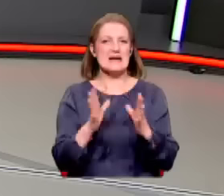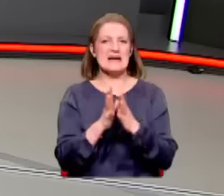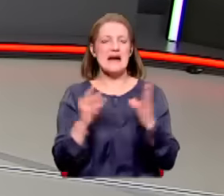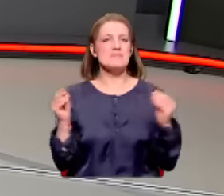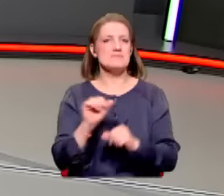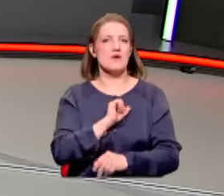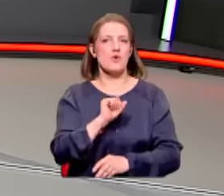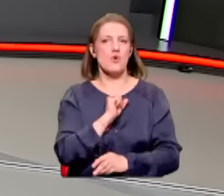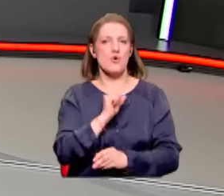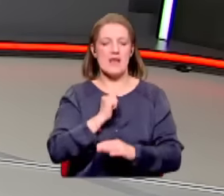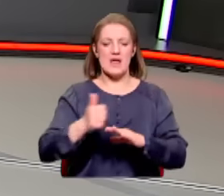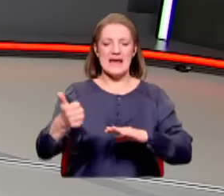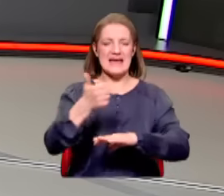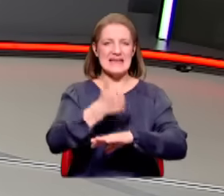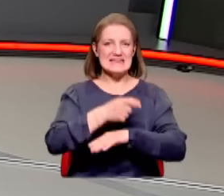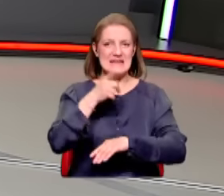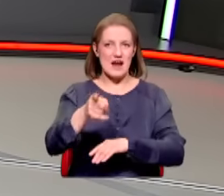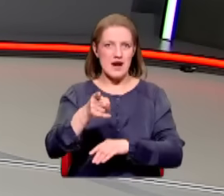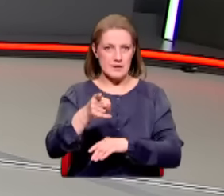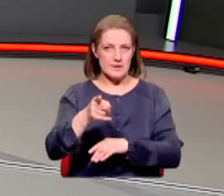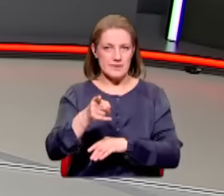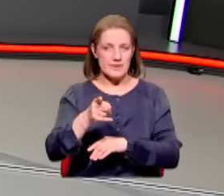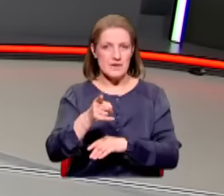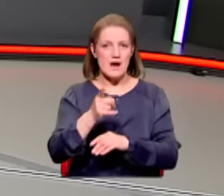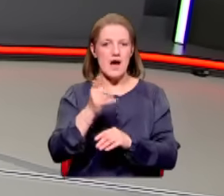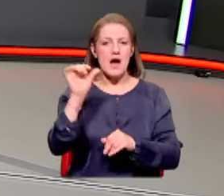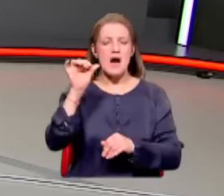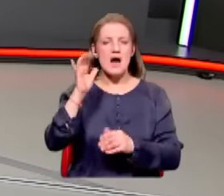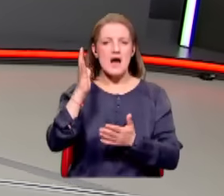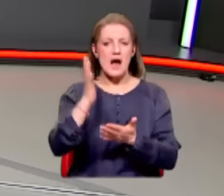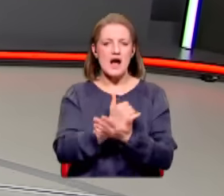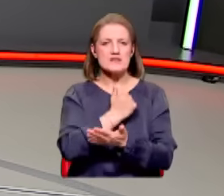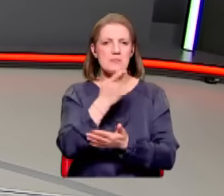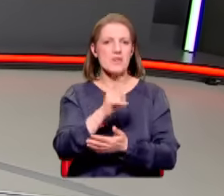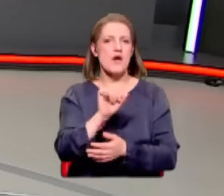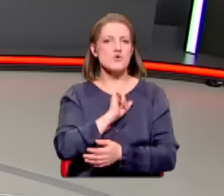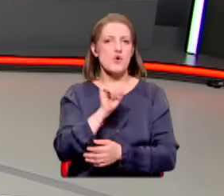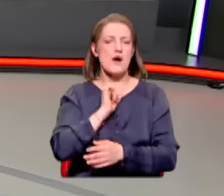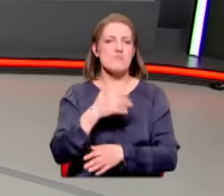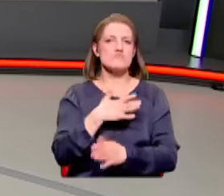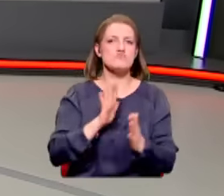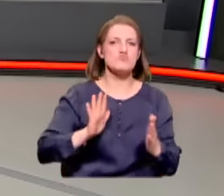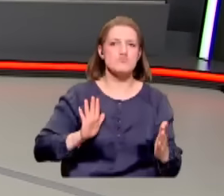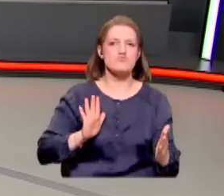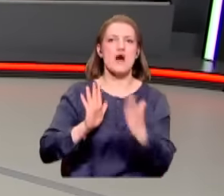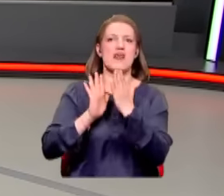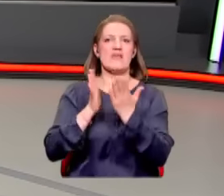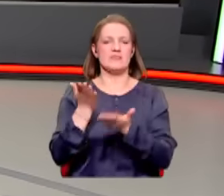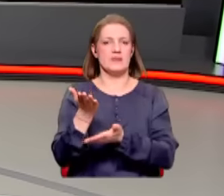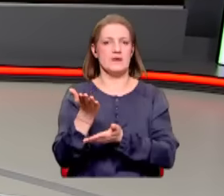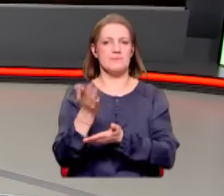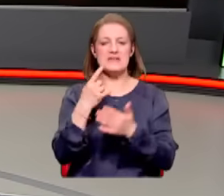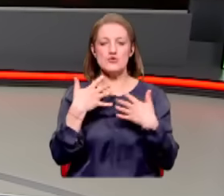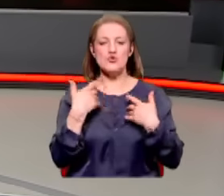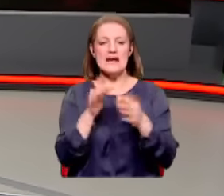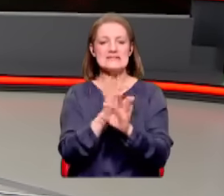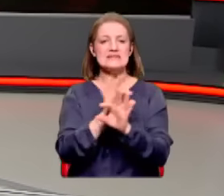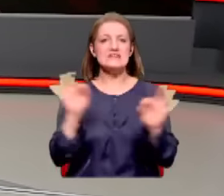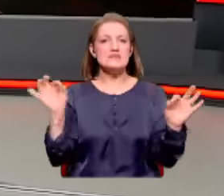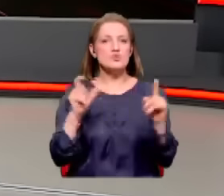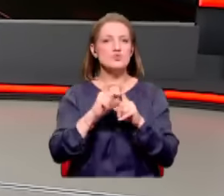Kaybetmekten korkan iktidar, kazanmaktan korkan muhalefet denklemine geri döndük. Ya bir güvensizlik